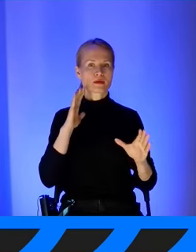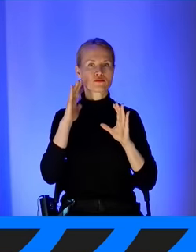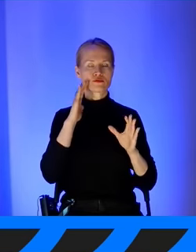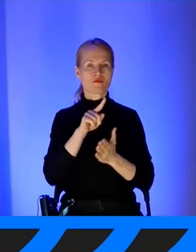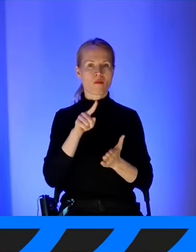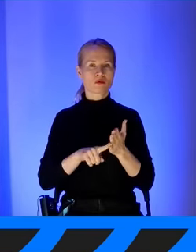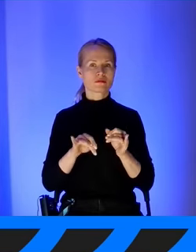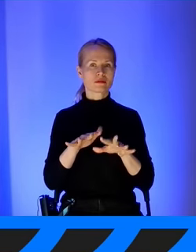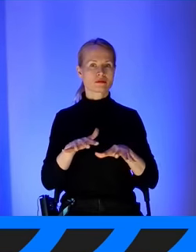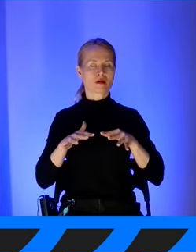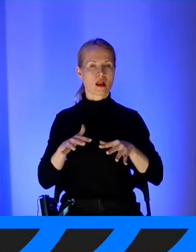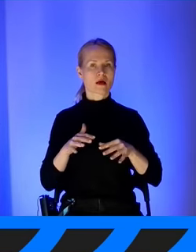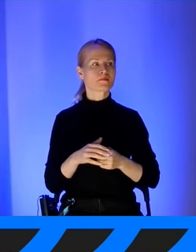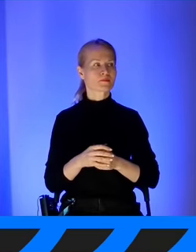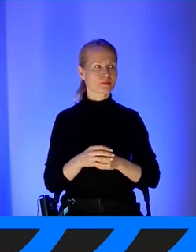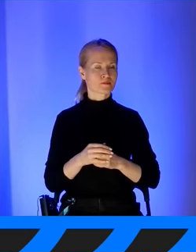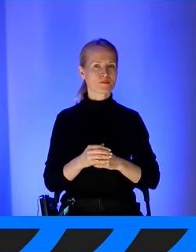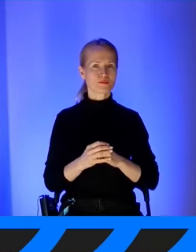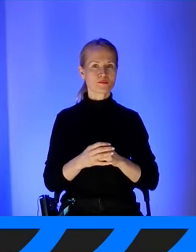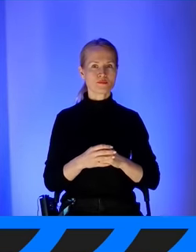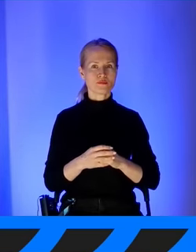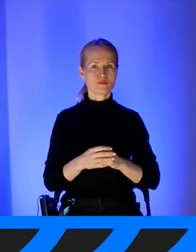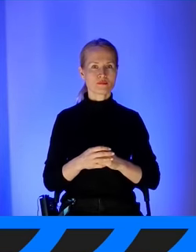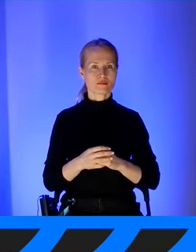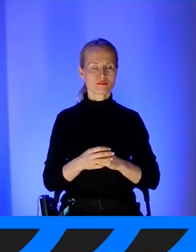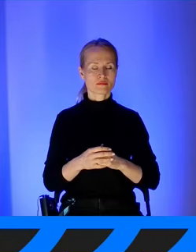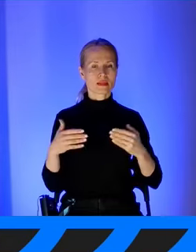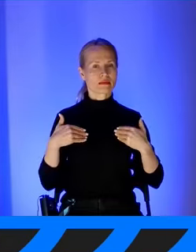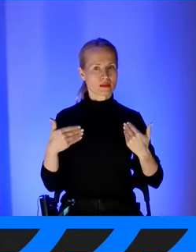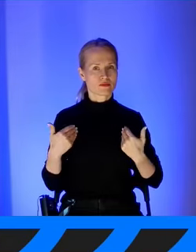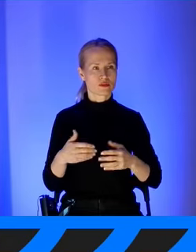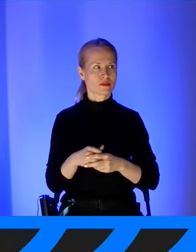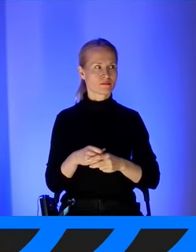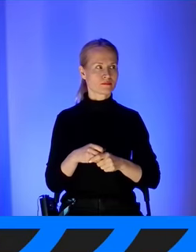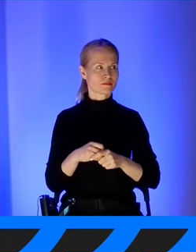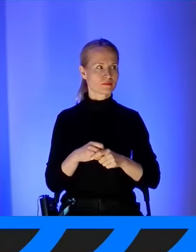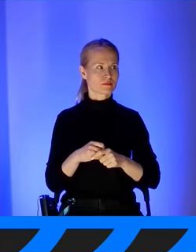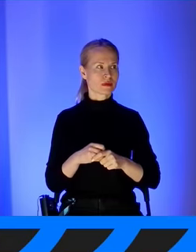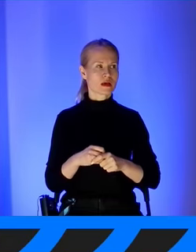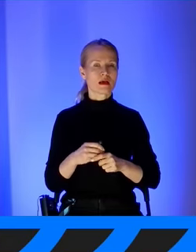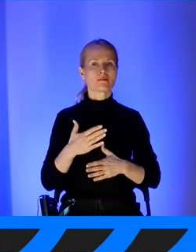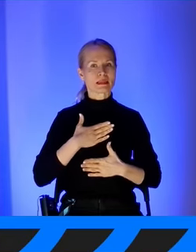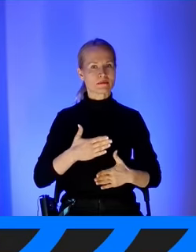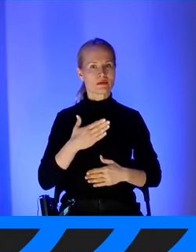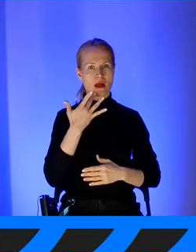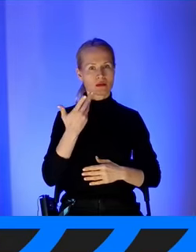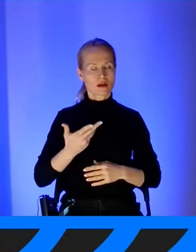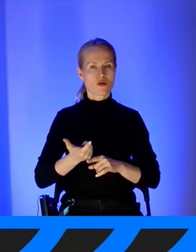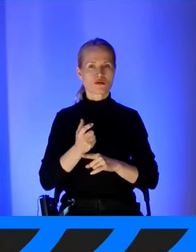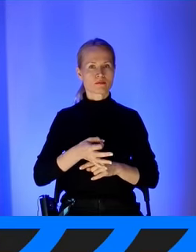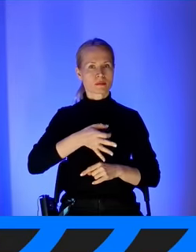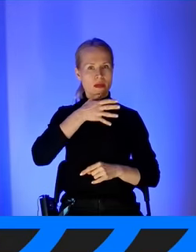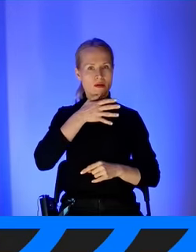ли вопросы Помогите пожалуйста Да спасибо Здравствуйте бомбический доклад спасибо очень